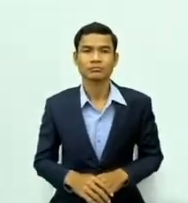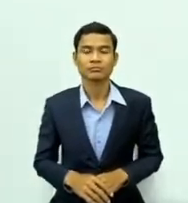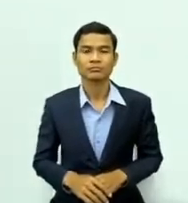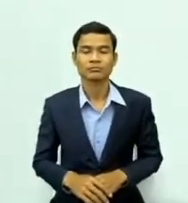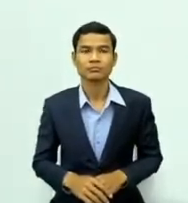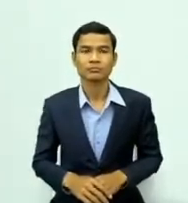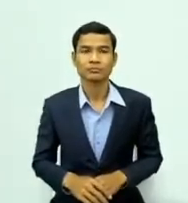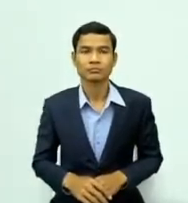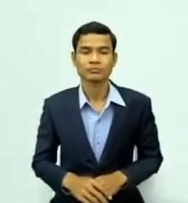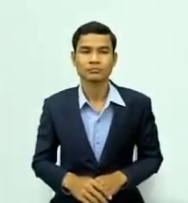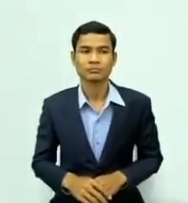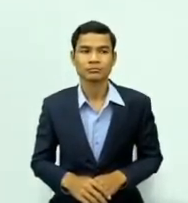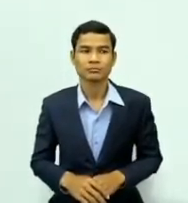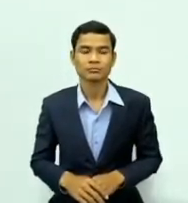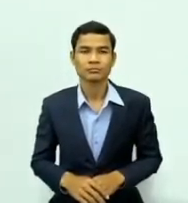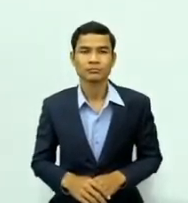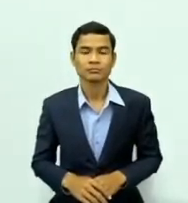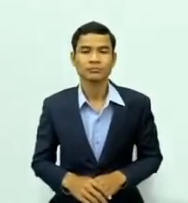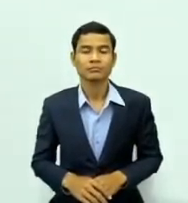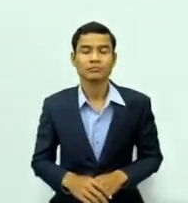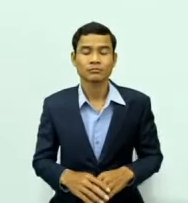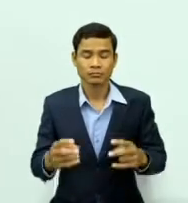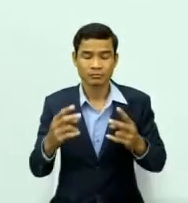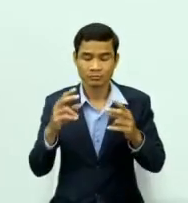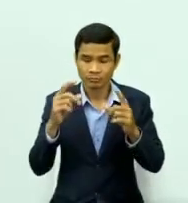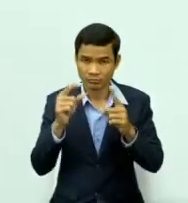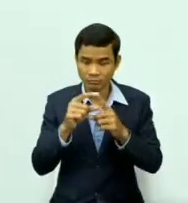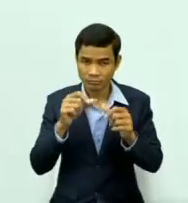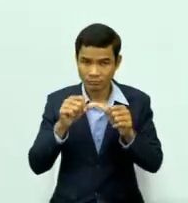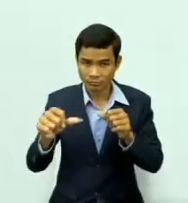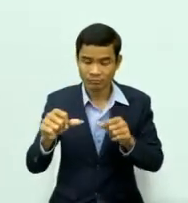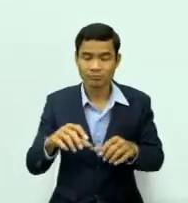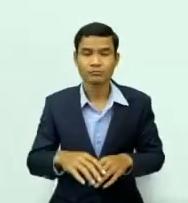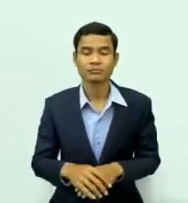Chà. Con tiếp an bị bắn to tiết.